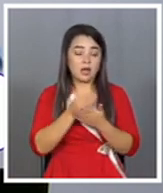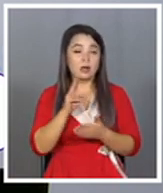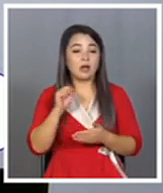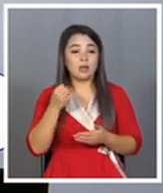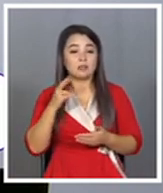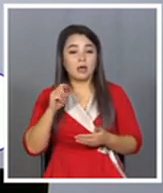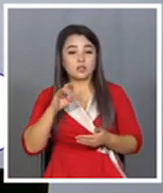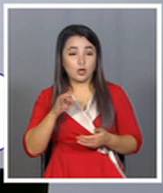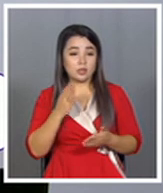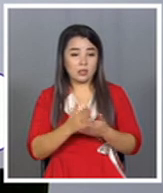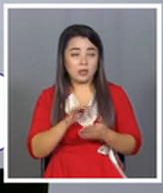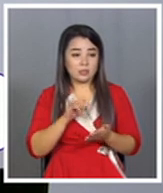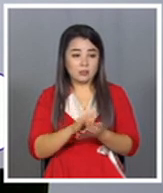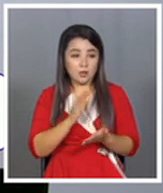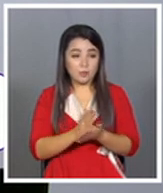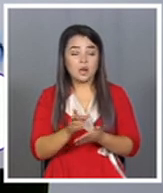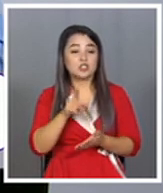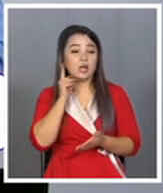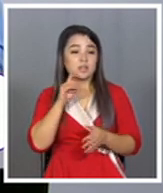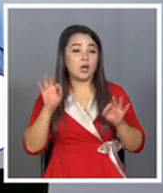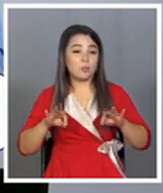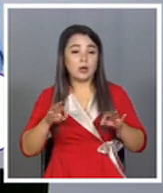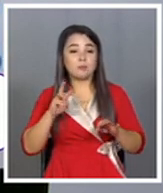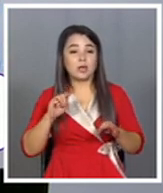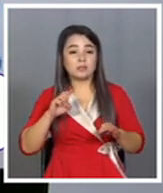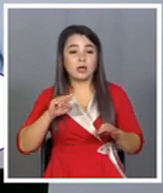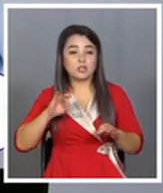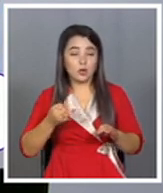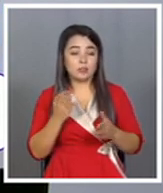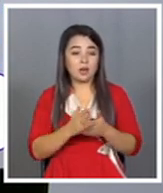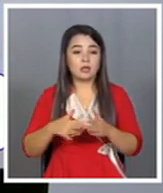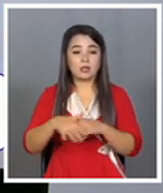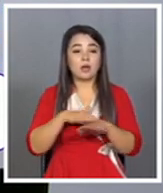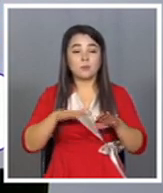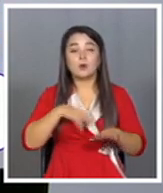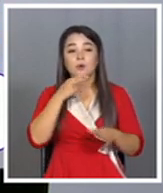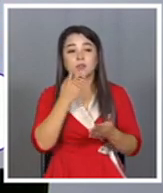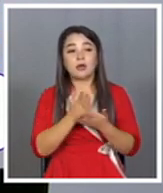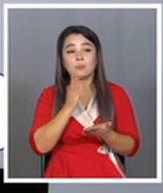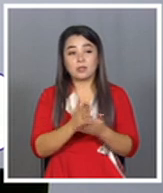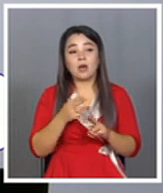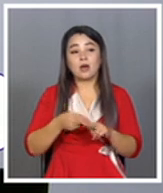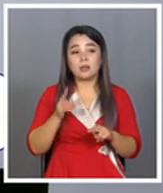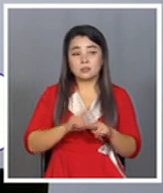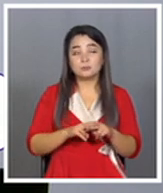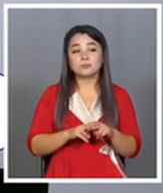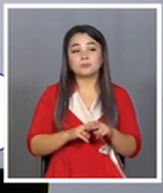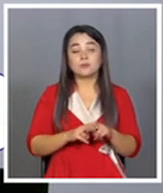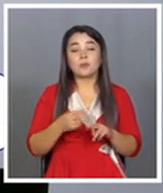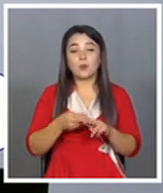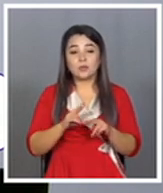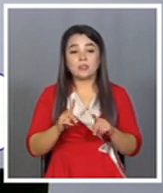кайнозойдағы қатпарлықтар, жасыл бояумен мезозойдағы қатпарлықтарды көре аласыздар. Ал сонымен